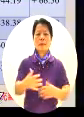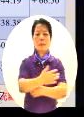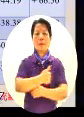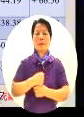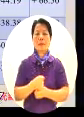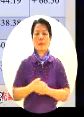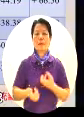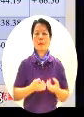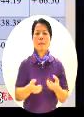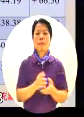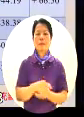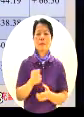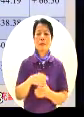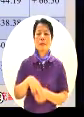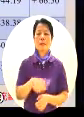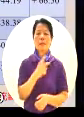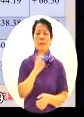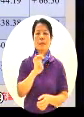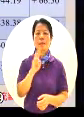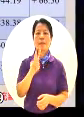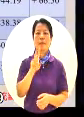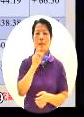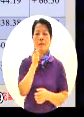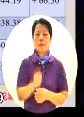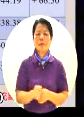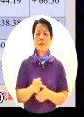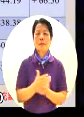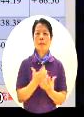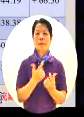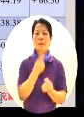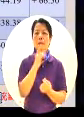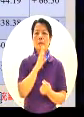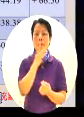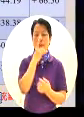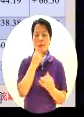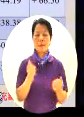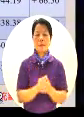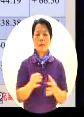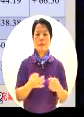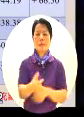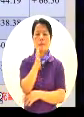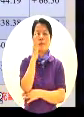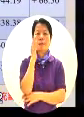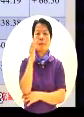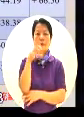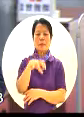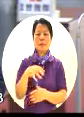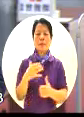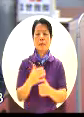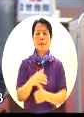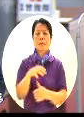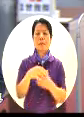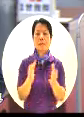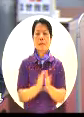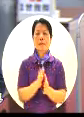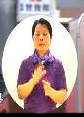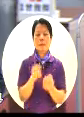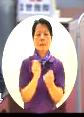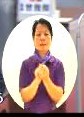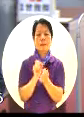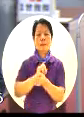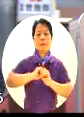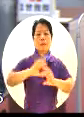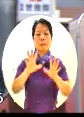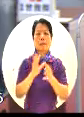是242亿哈，这收益是咱财政局哈、财政部哈最近都要公布